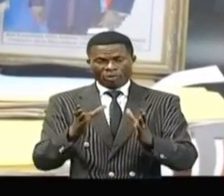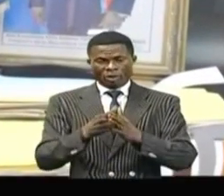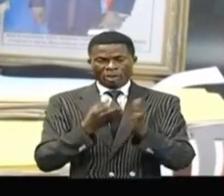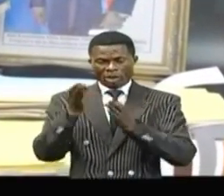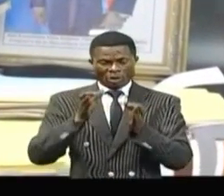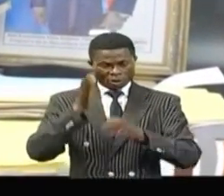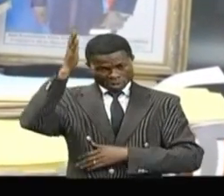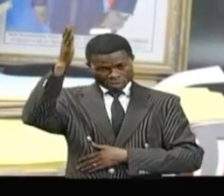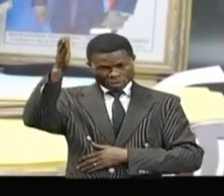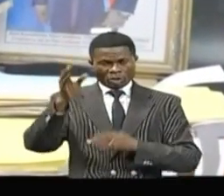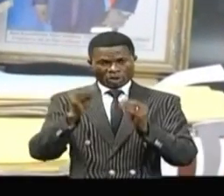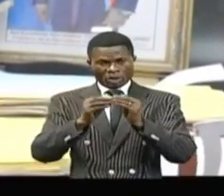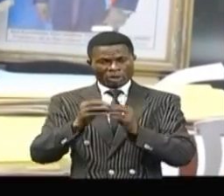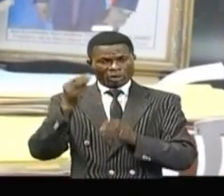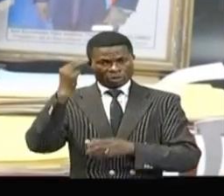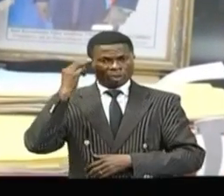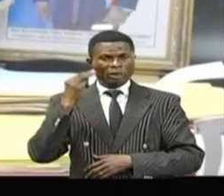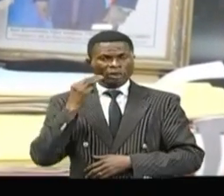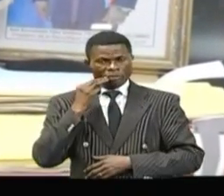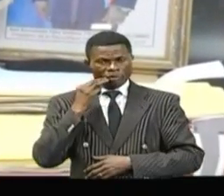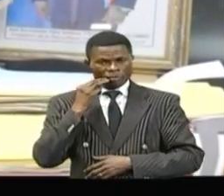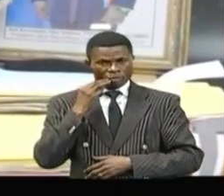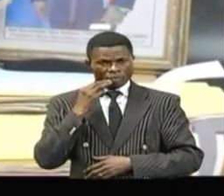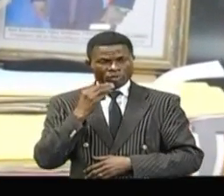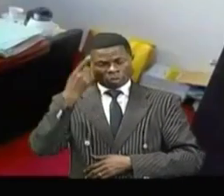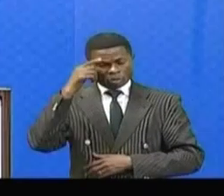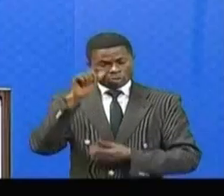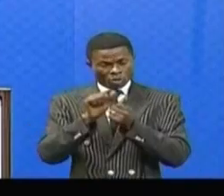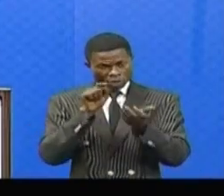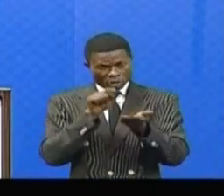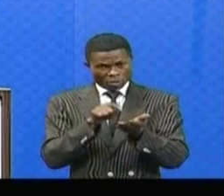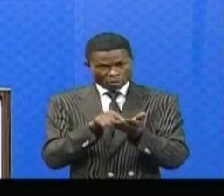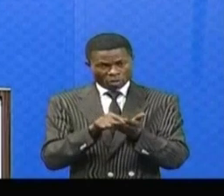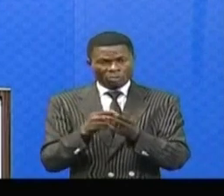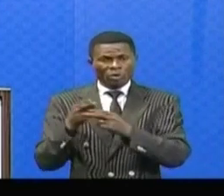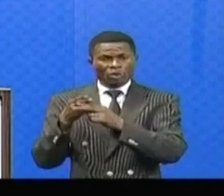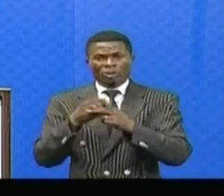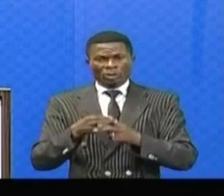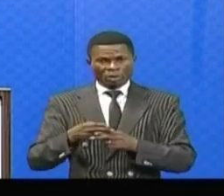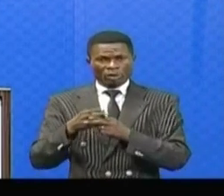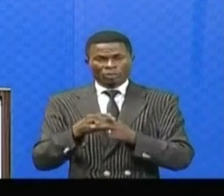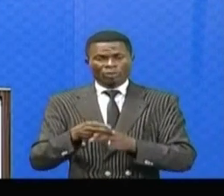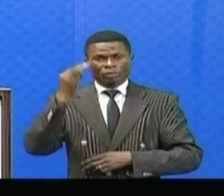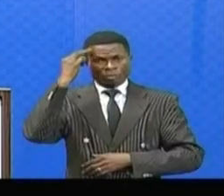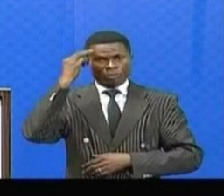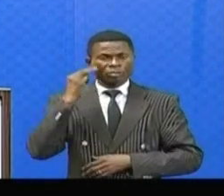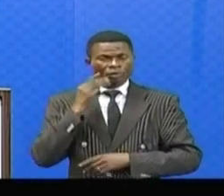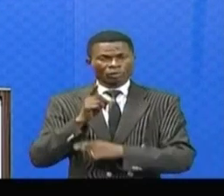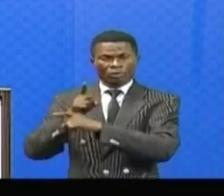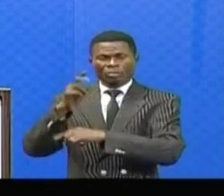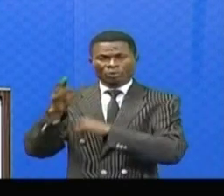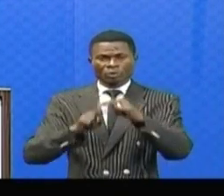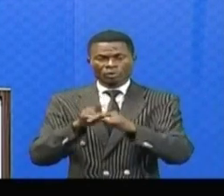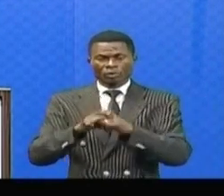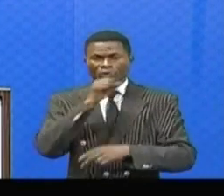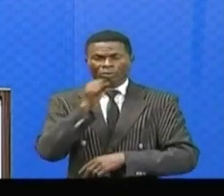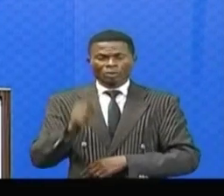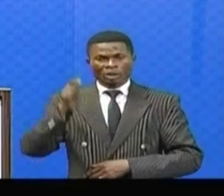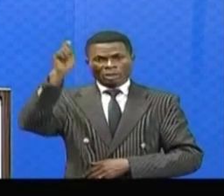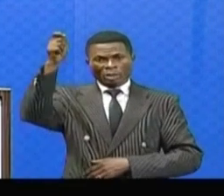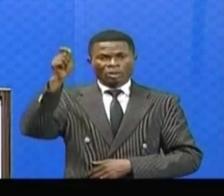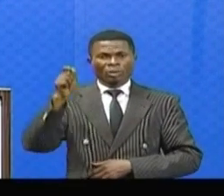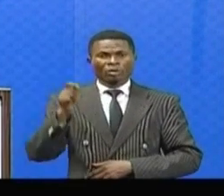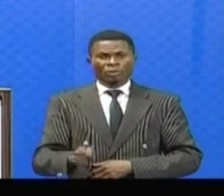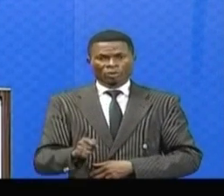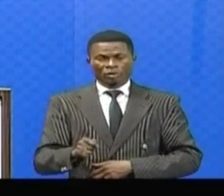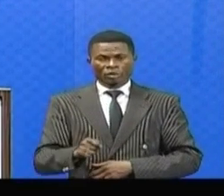dans le prochain Conseil de ministres. Toujours sur ces chapitres sécuritaires, le ministre de la Défense nationale et ancien combattant